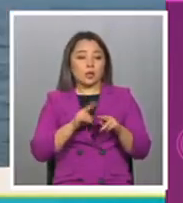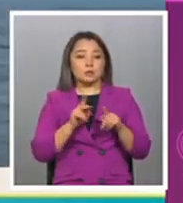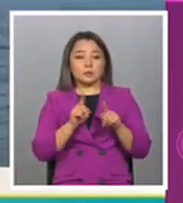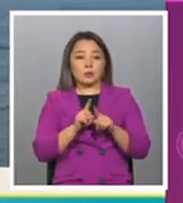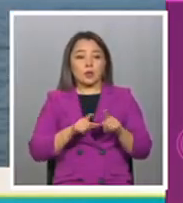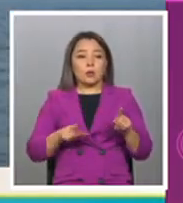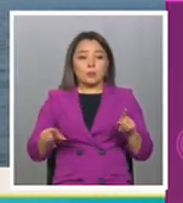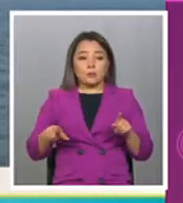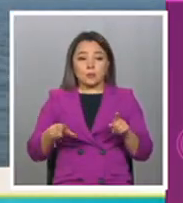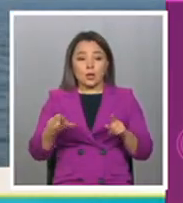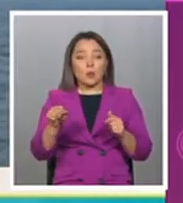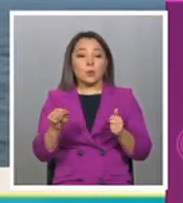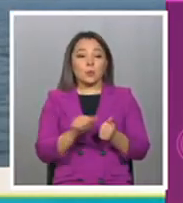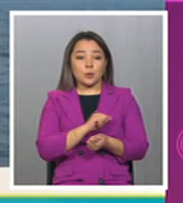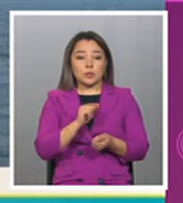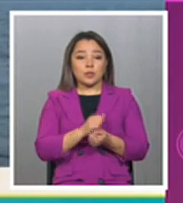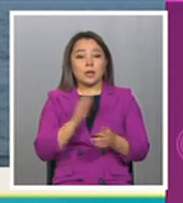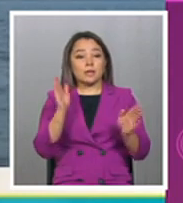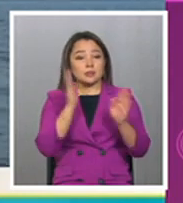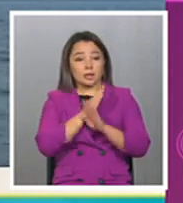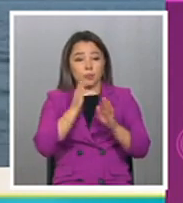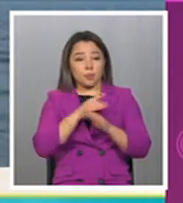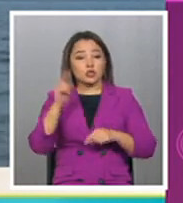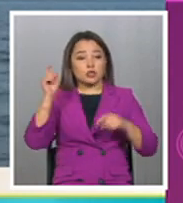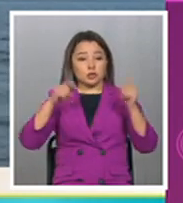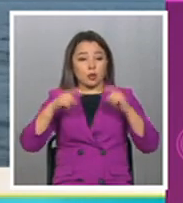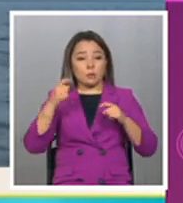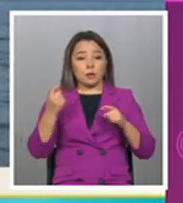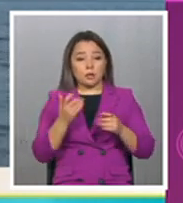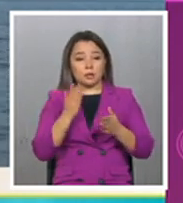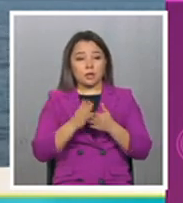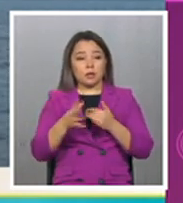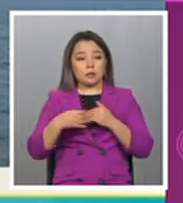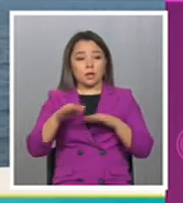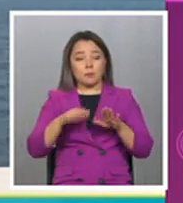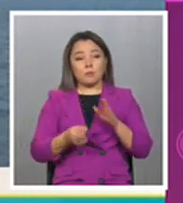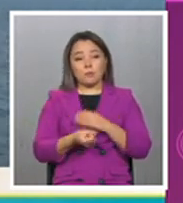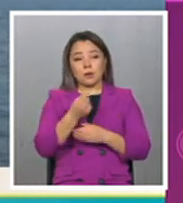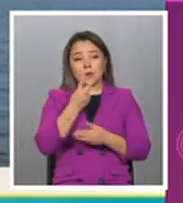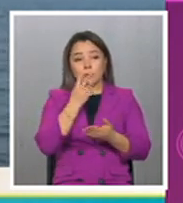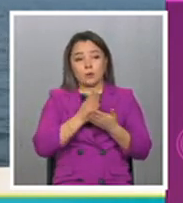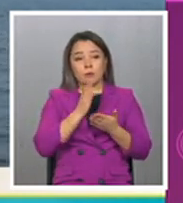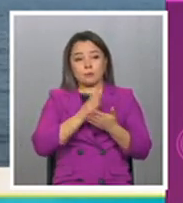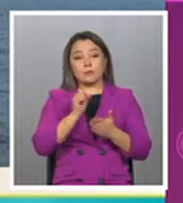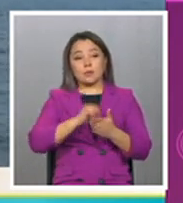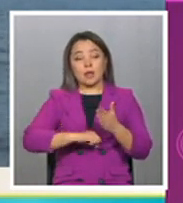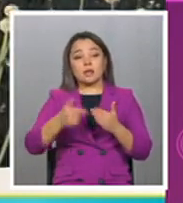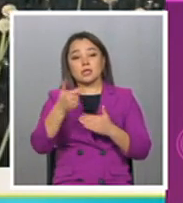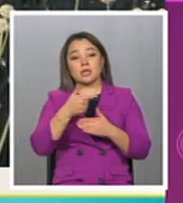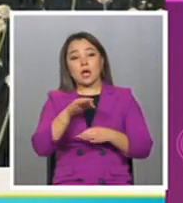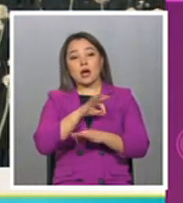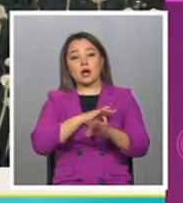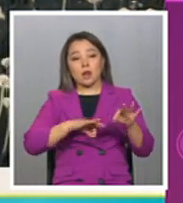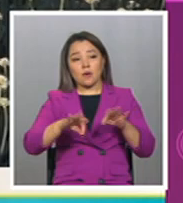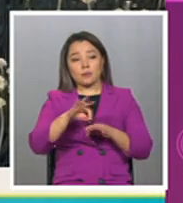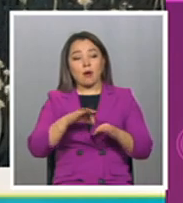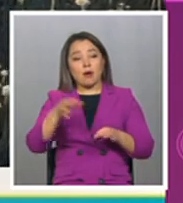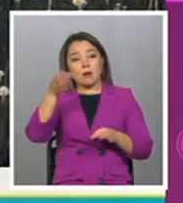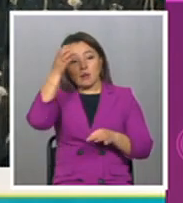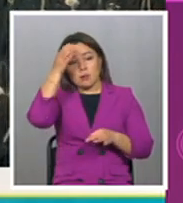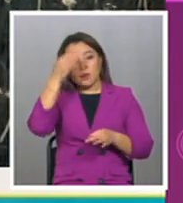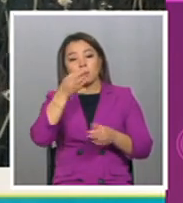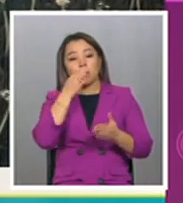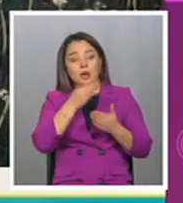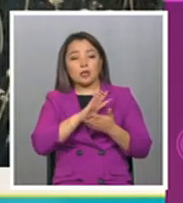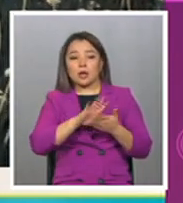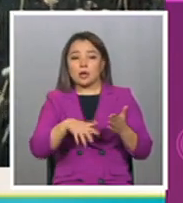құрғақ климатты және жауын шашыны аз дала ортасында пайда болуының географиялық парадоксын ғалымдар әлі